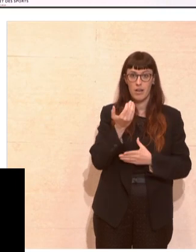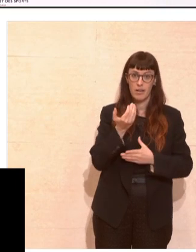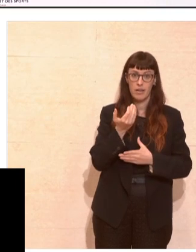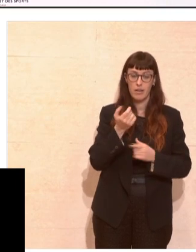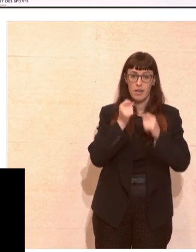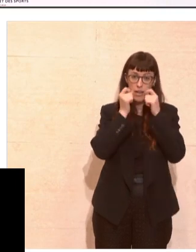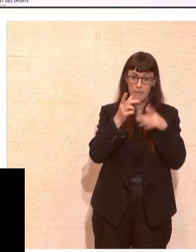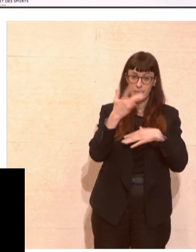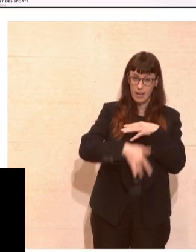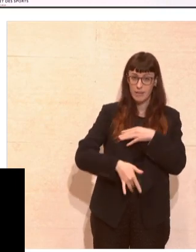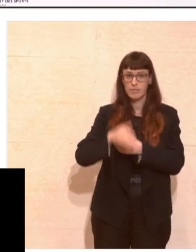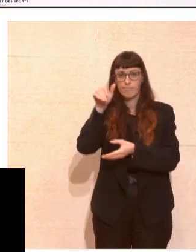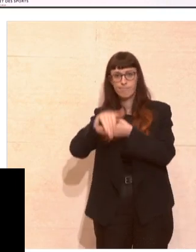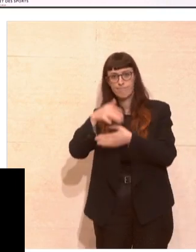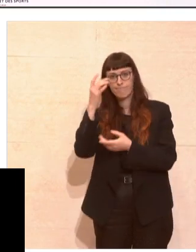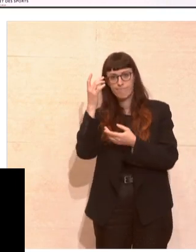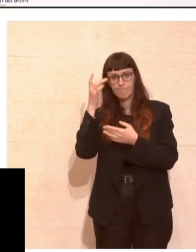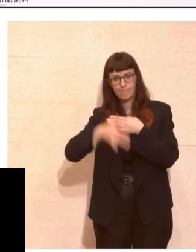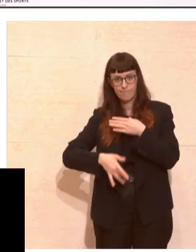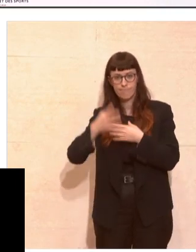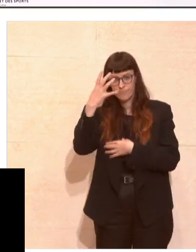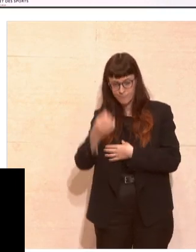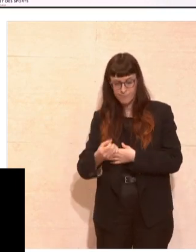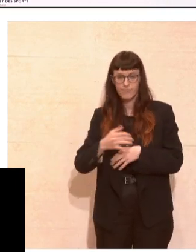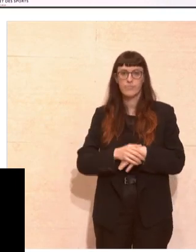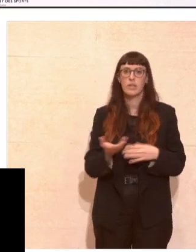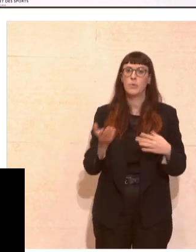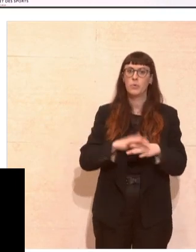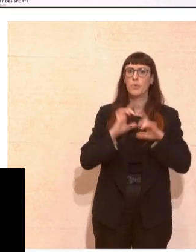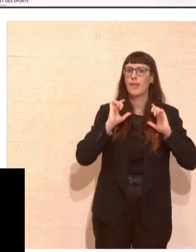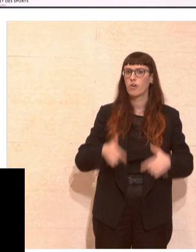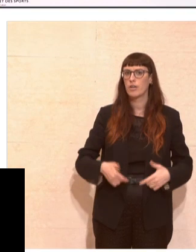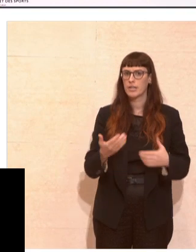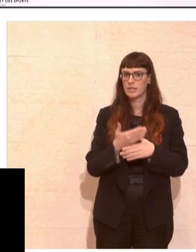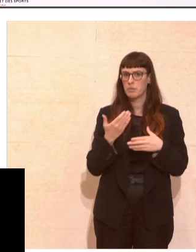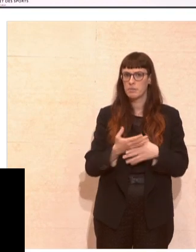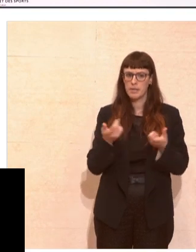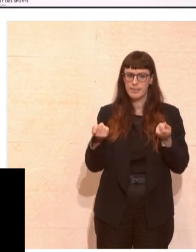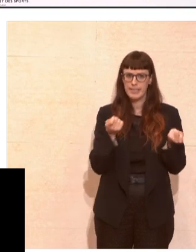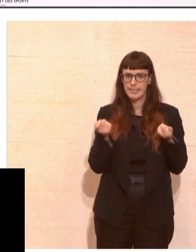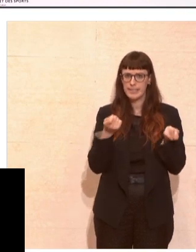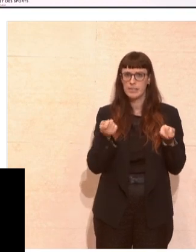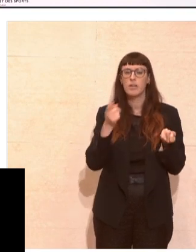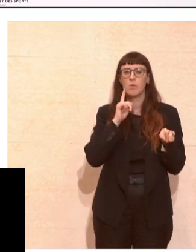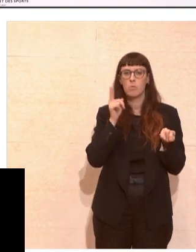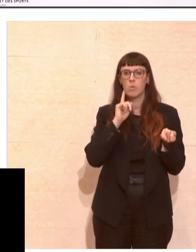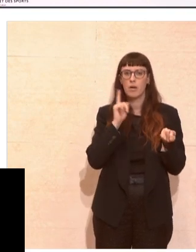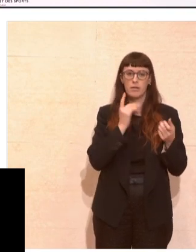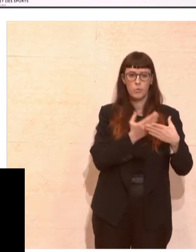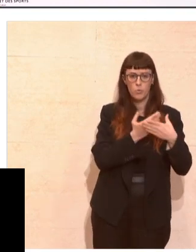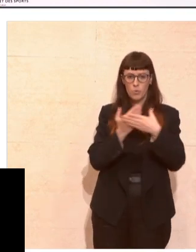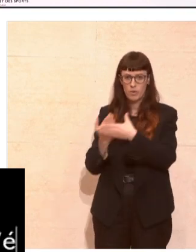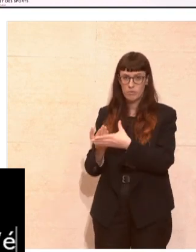les heures de l'école, de début d'école, qui sont stables, font en sorte qu'ils réduisent leur temps de sommeil. Un troisième